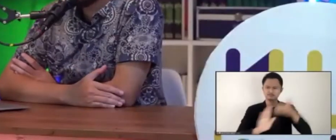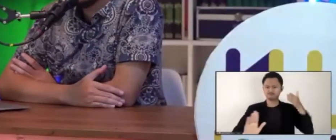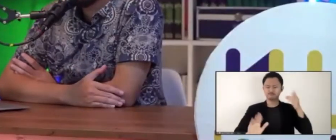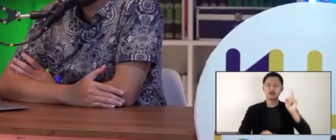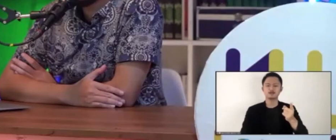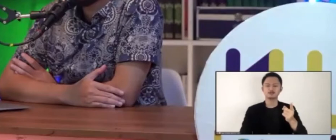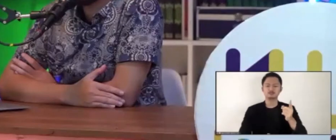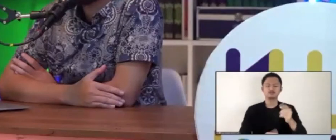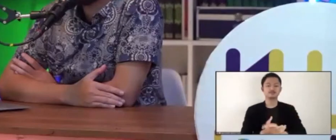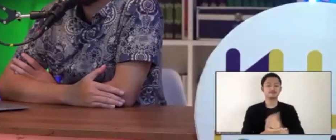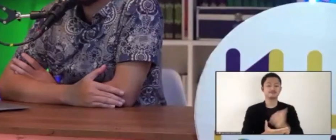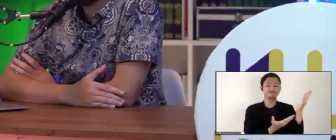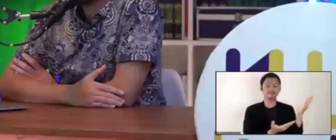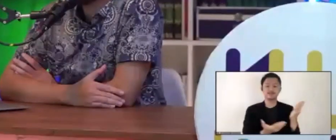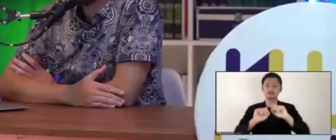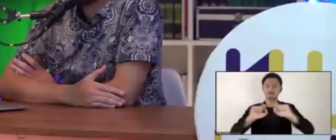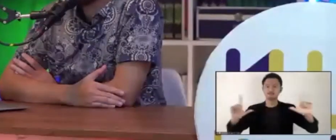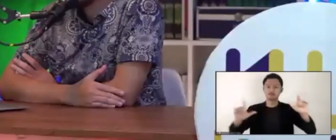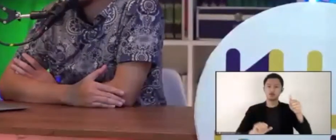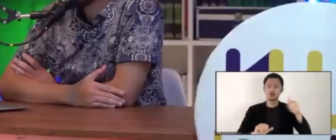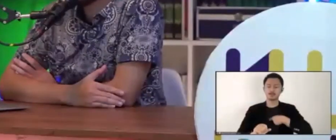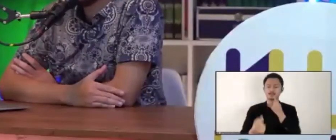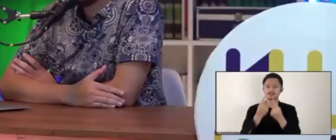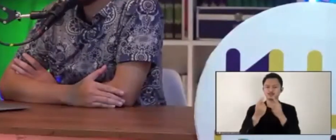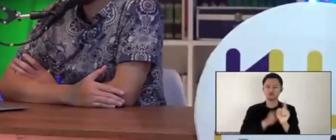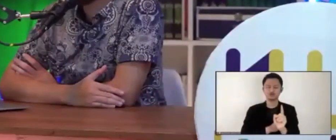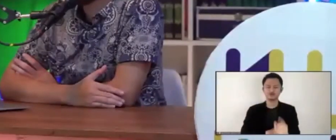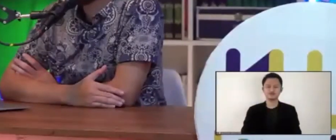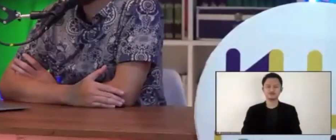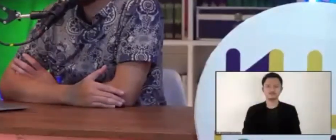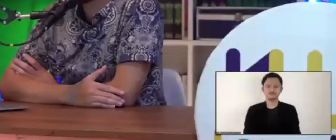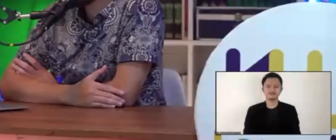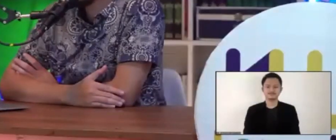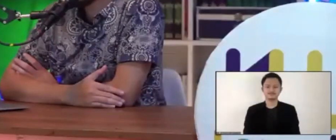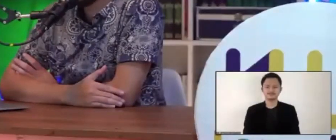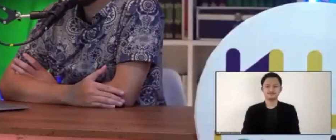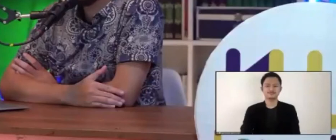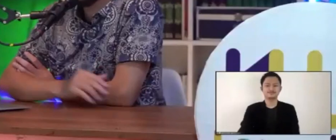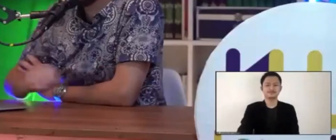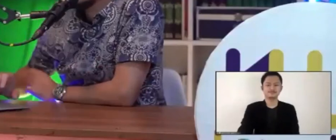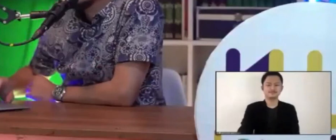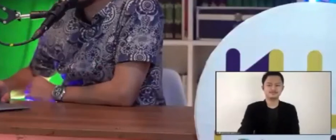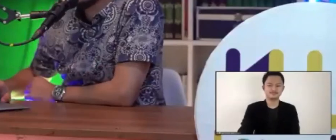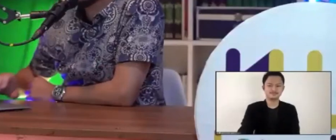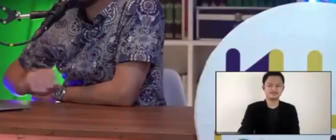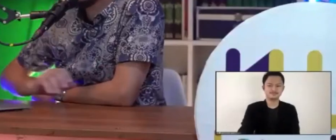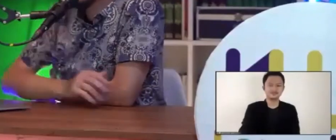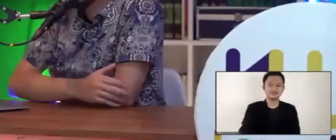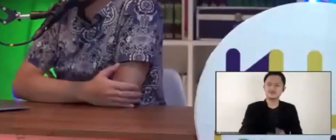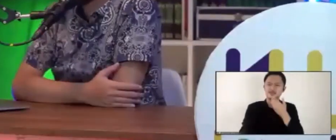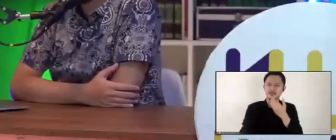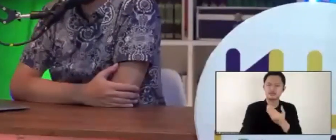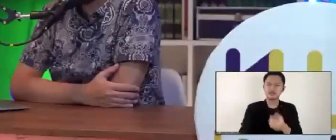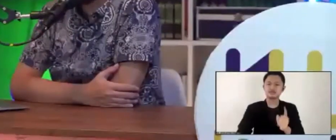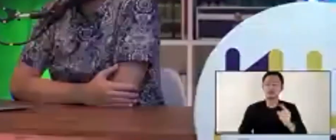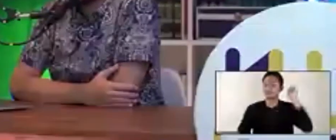11.30 badani di Spotlite kita ngobrol dulu boleh Terima kasih Kang Irwan dia Jadi